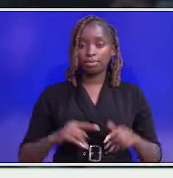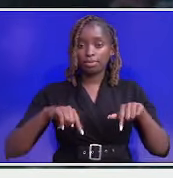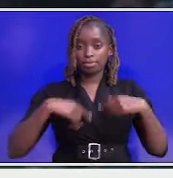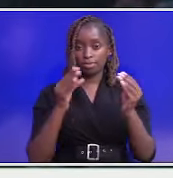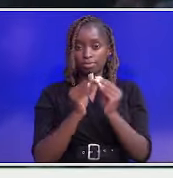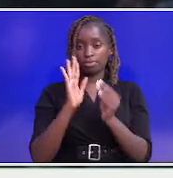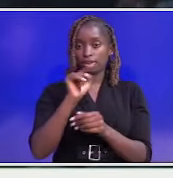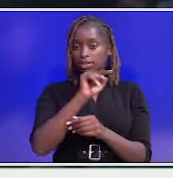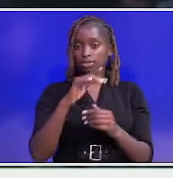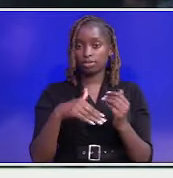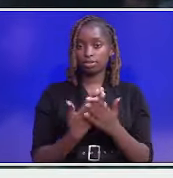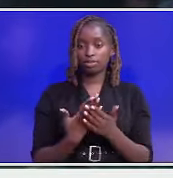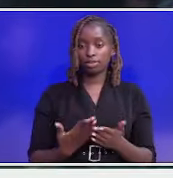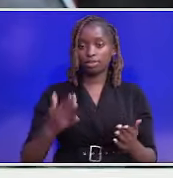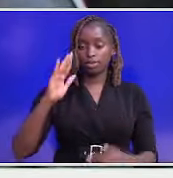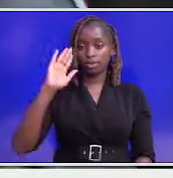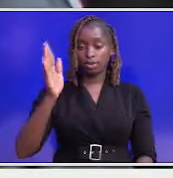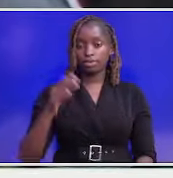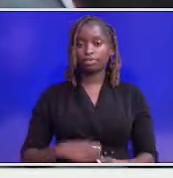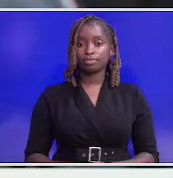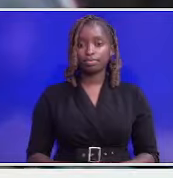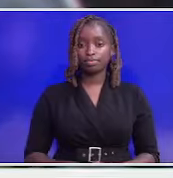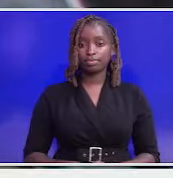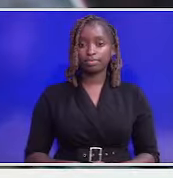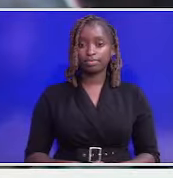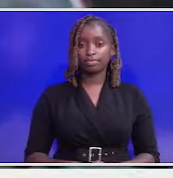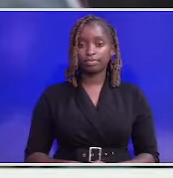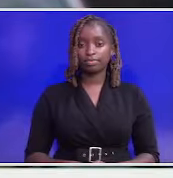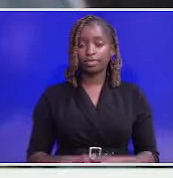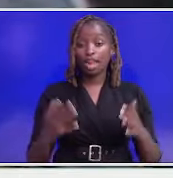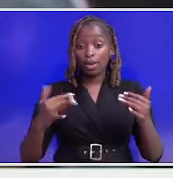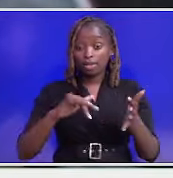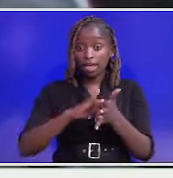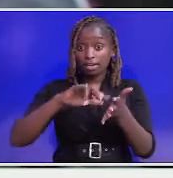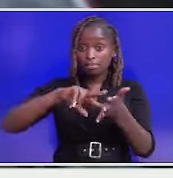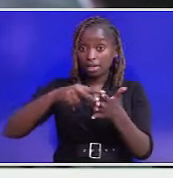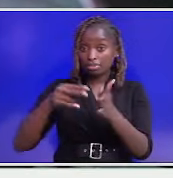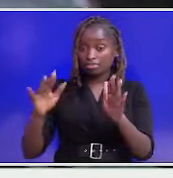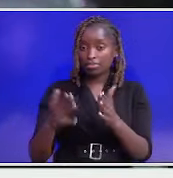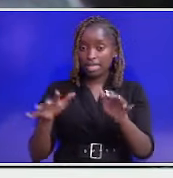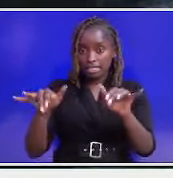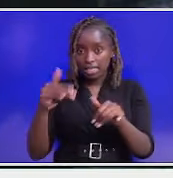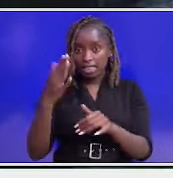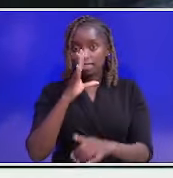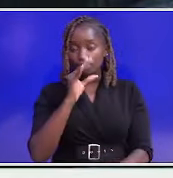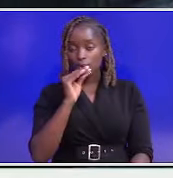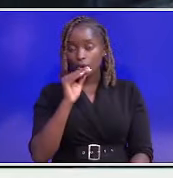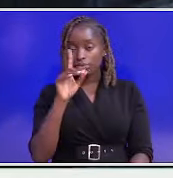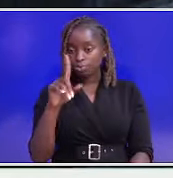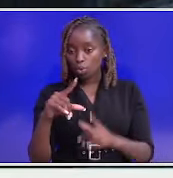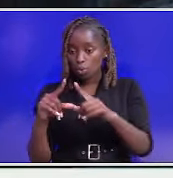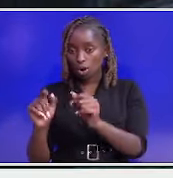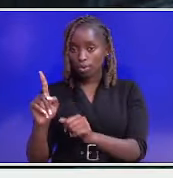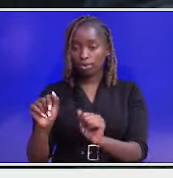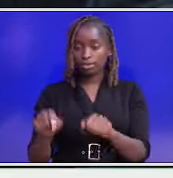namba 6. Tumekalia huyu. Sasa ndiyo yanamaanisha, mnakaa hapo, mnaongea neno moja, mnaona